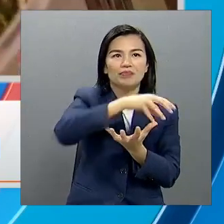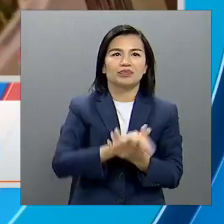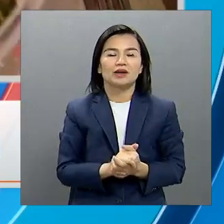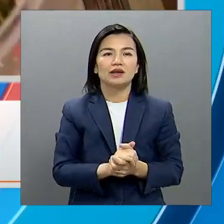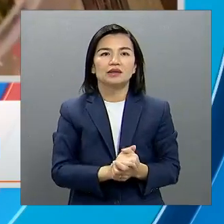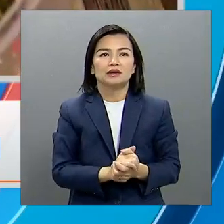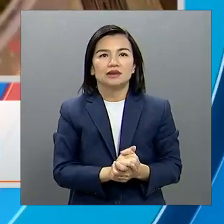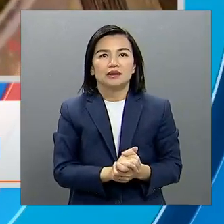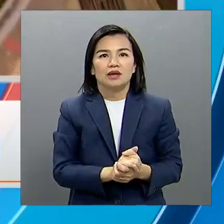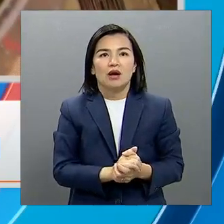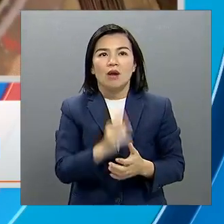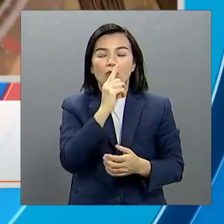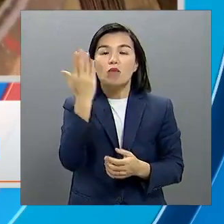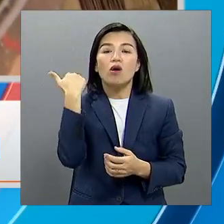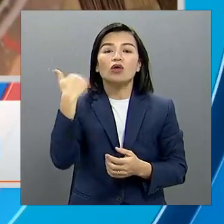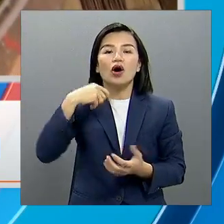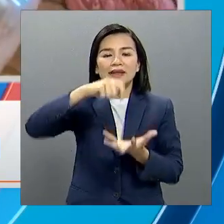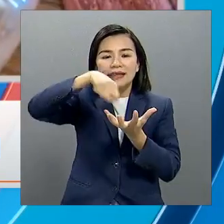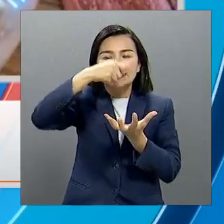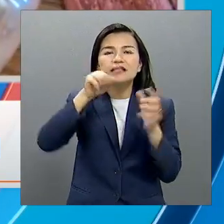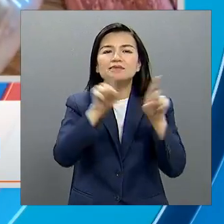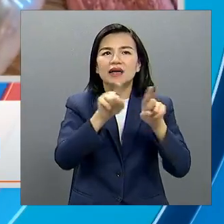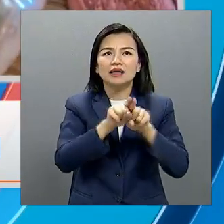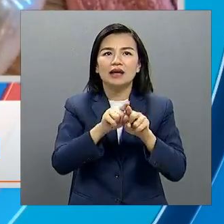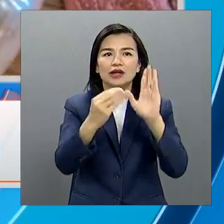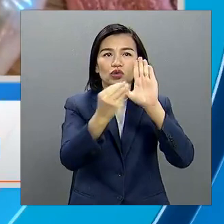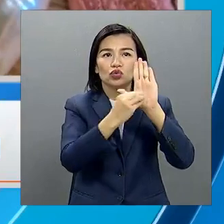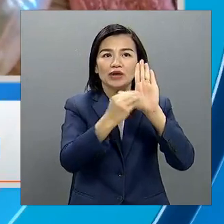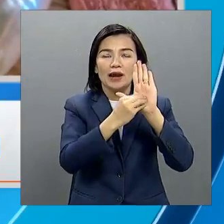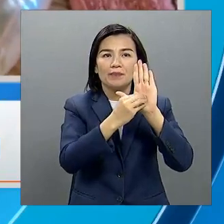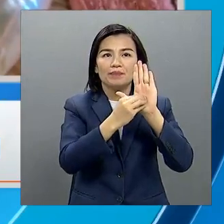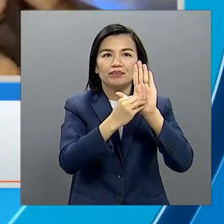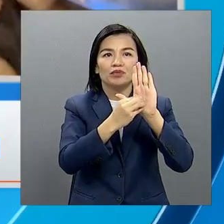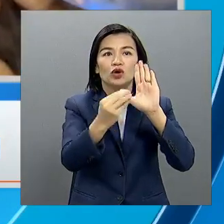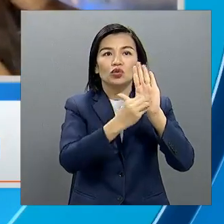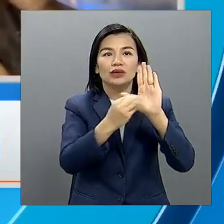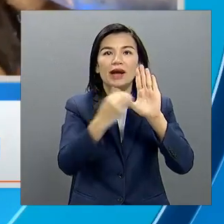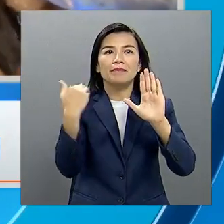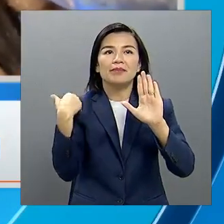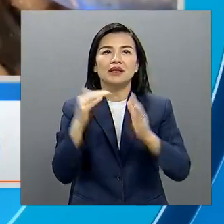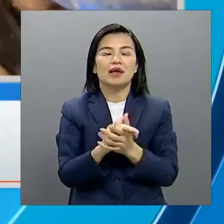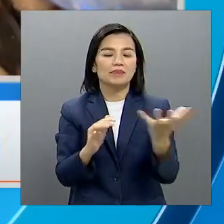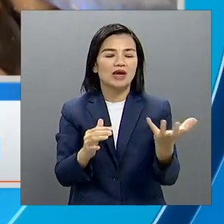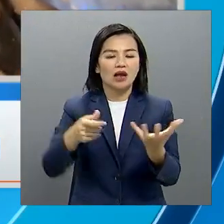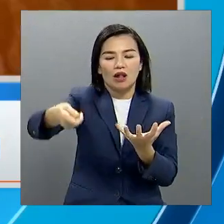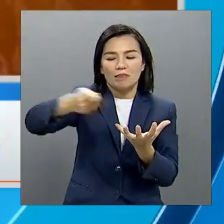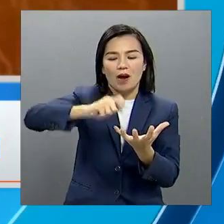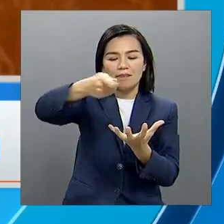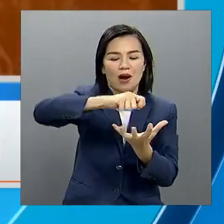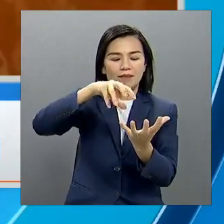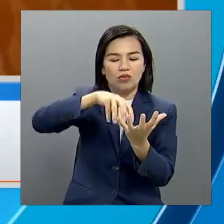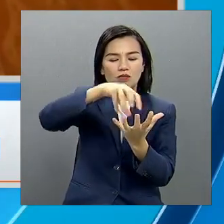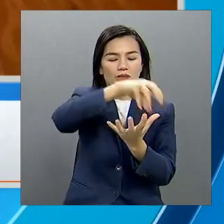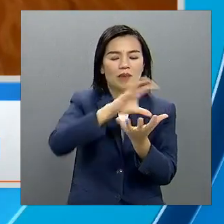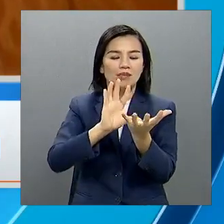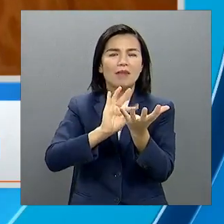อมรับว่าเคยไปกินลักษณะแบบนี้เหมือนกันในกรุงเทพมหานครมีนะแต่ก็เป็นแบบจานเดียวอ่ะเออแต่มันราดรวมพอมันรวมแล้วกินไปจานเดียวจ